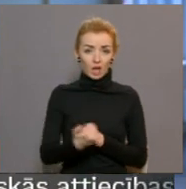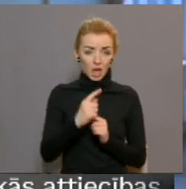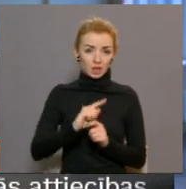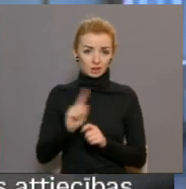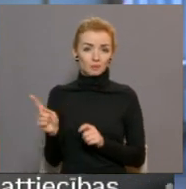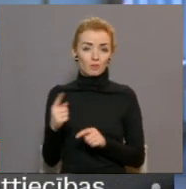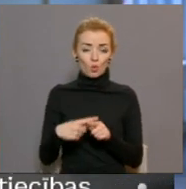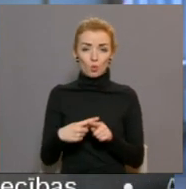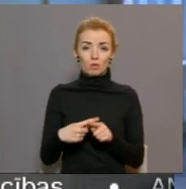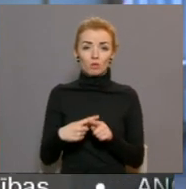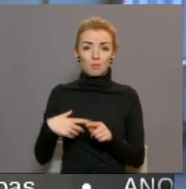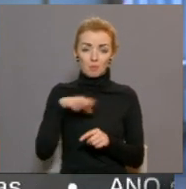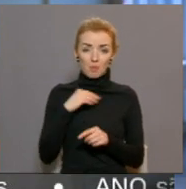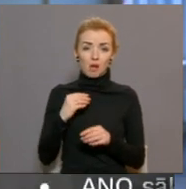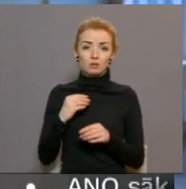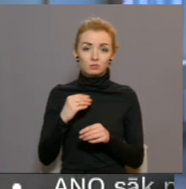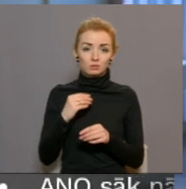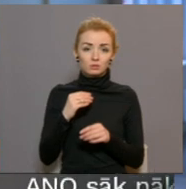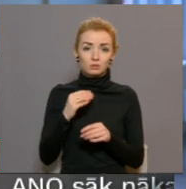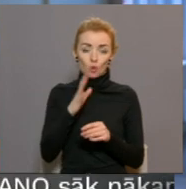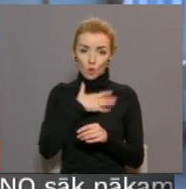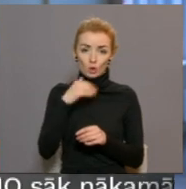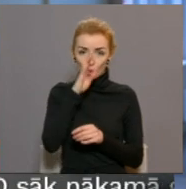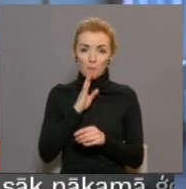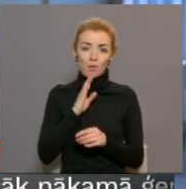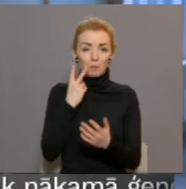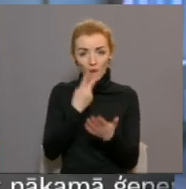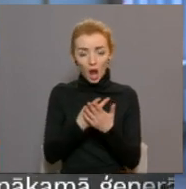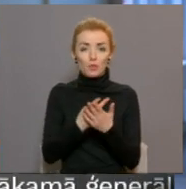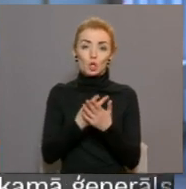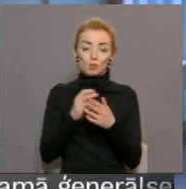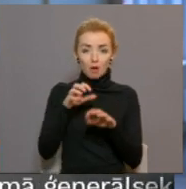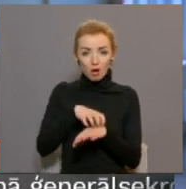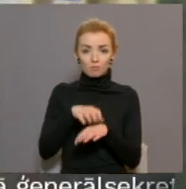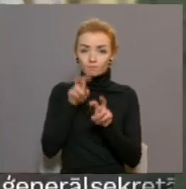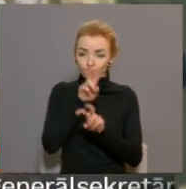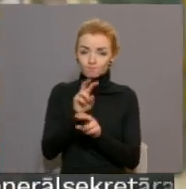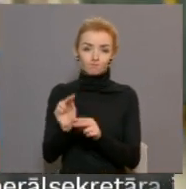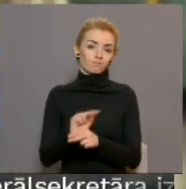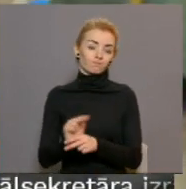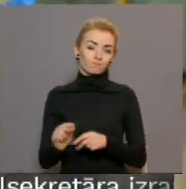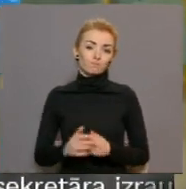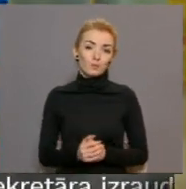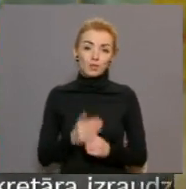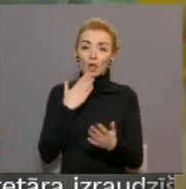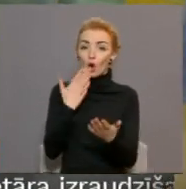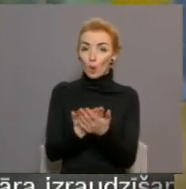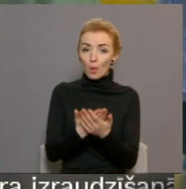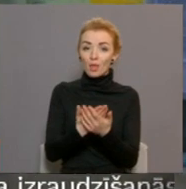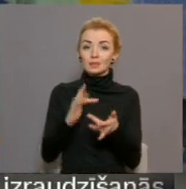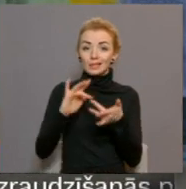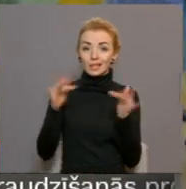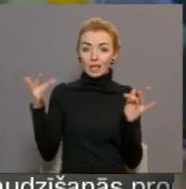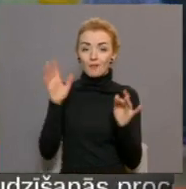Gadsimtā, un mēs balstamies uz ļoti nopietniem pierādījumiem. Tas ir tas, ko ārsti ikdienā dara. Rekomendācijas